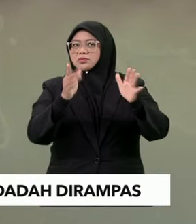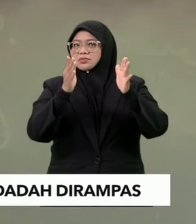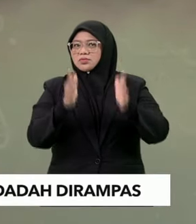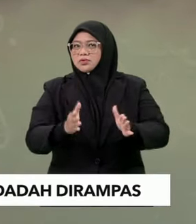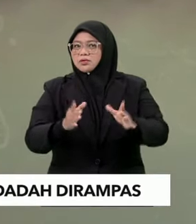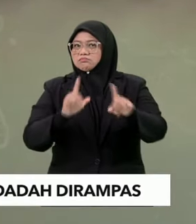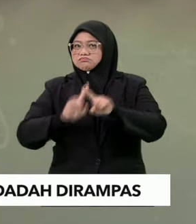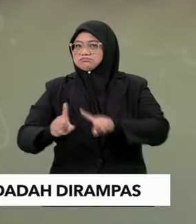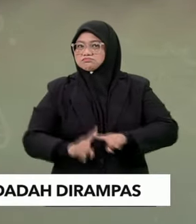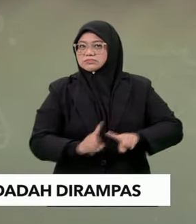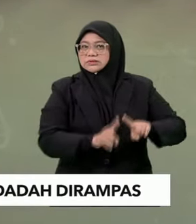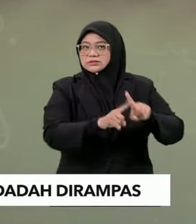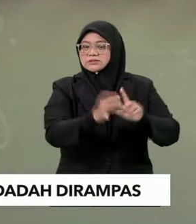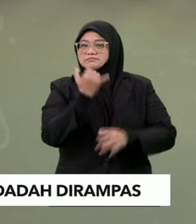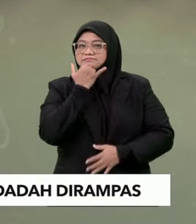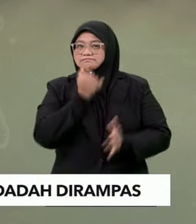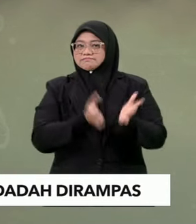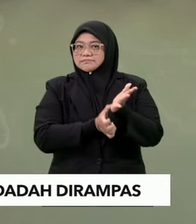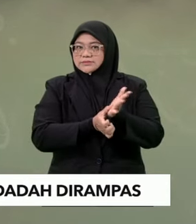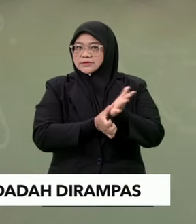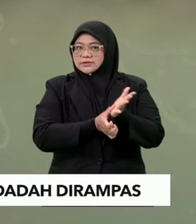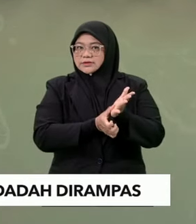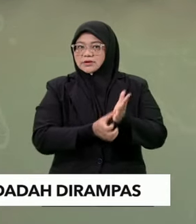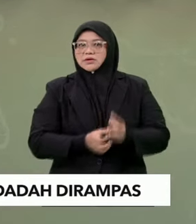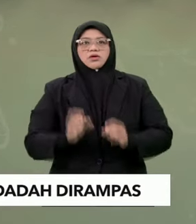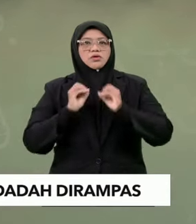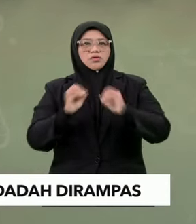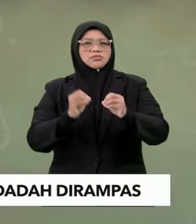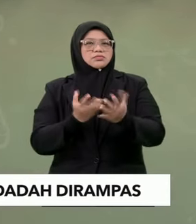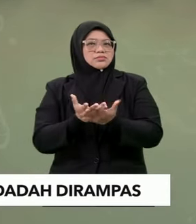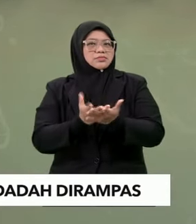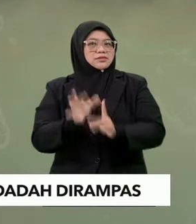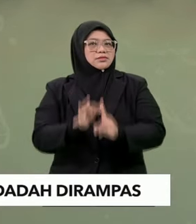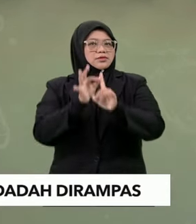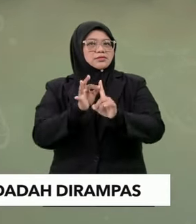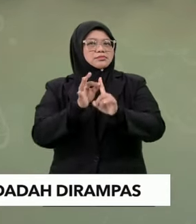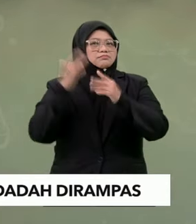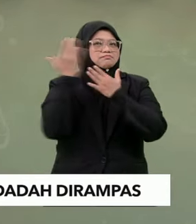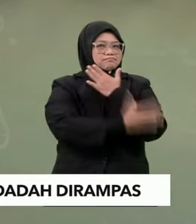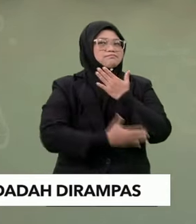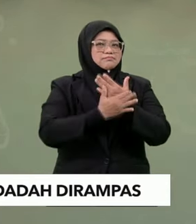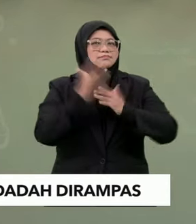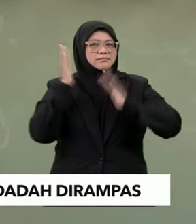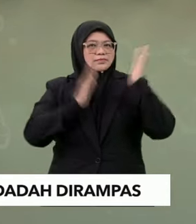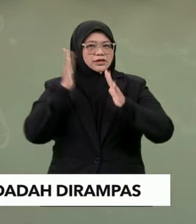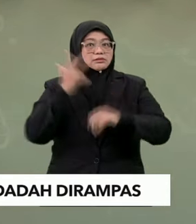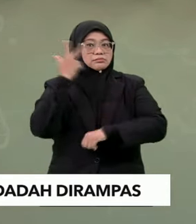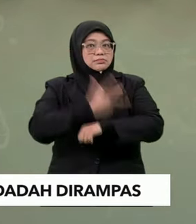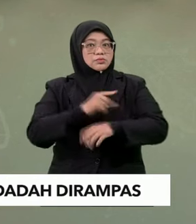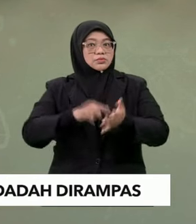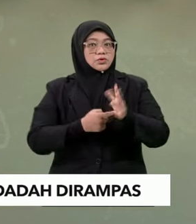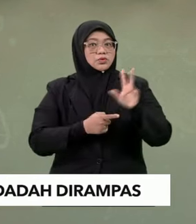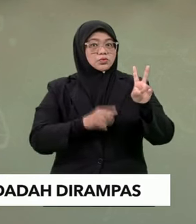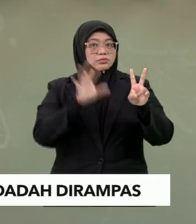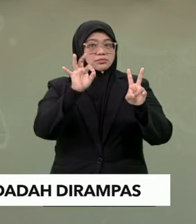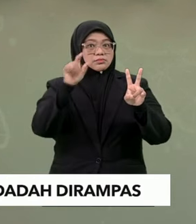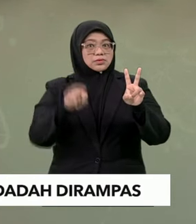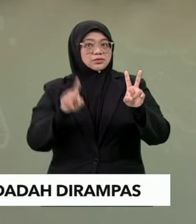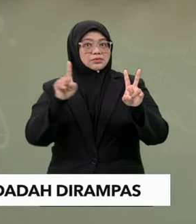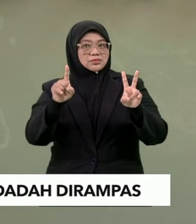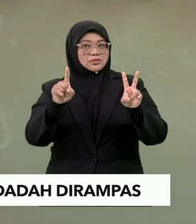individu atas pelbagai kesalahan dadah menerusi optapis khas di seluruh negara selama 3 hari bermula 29